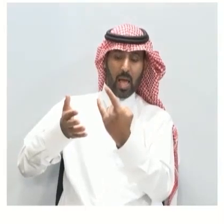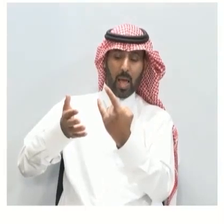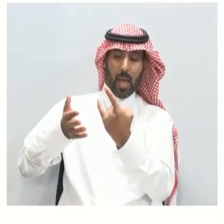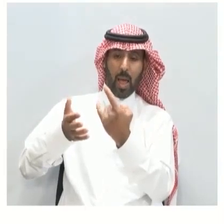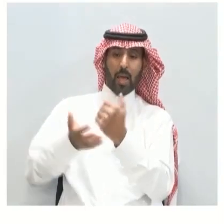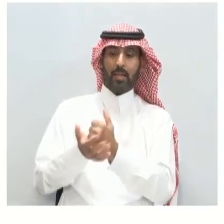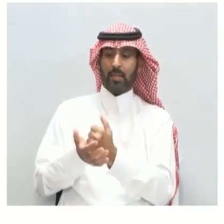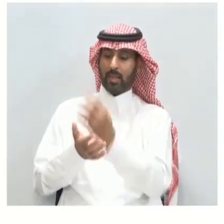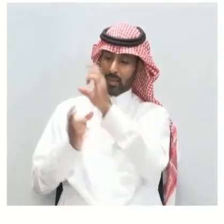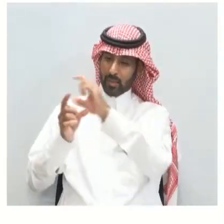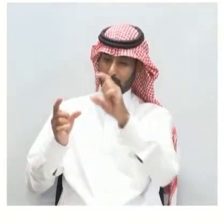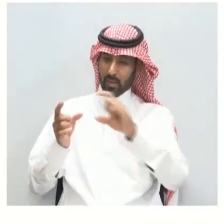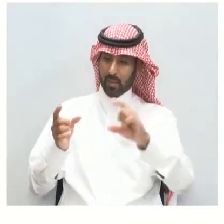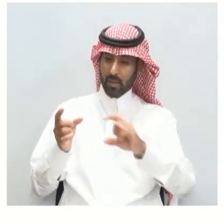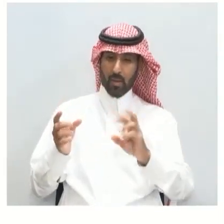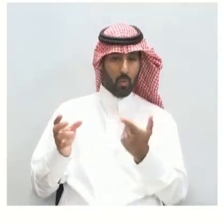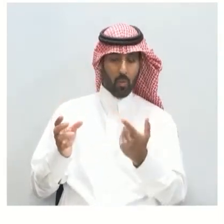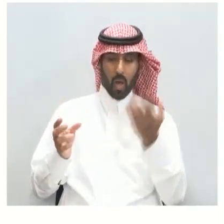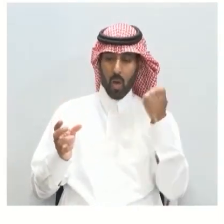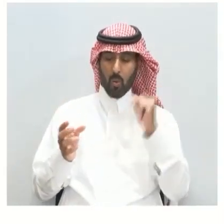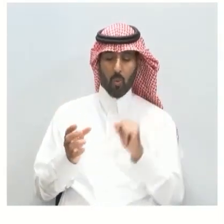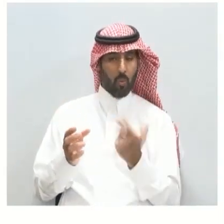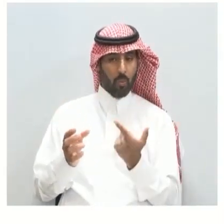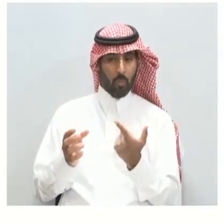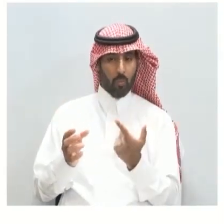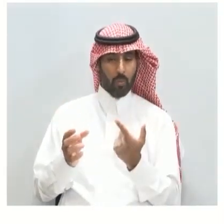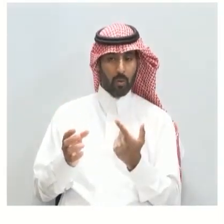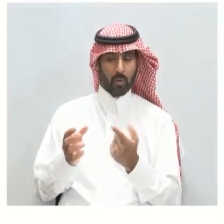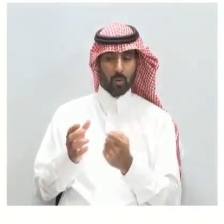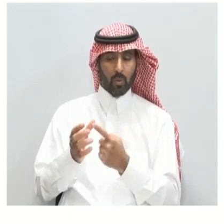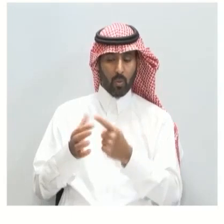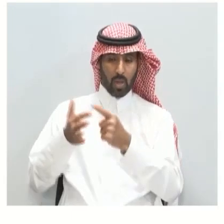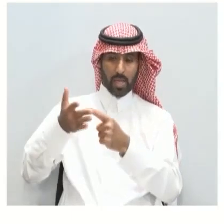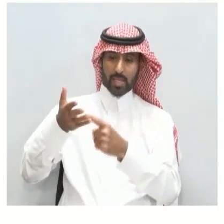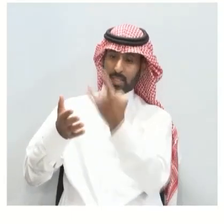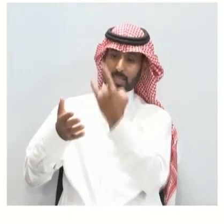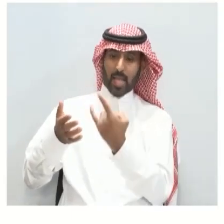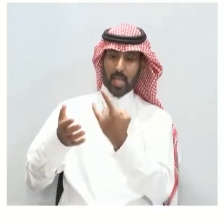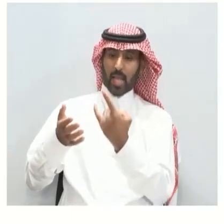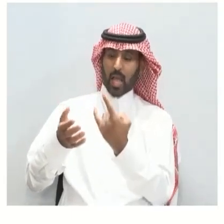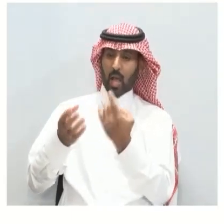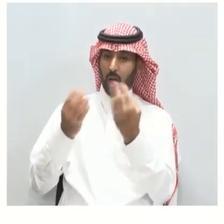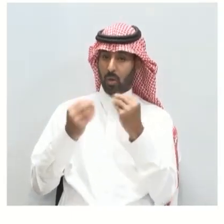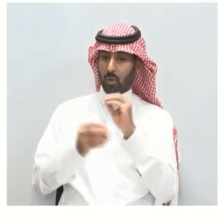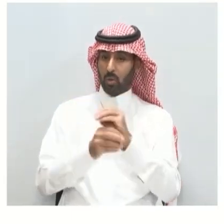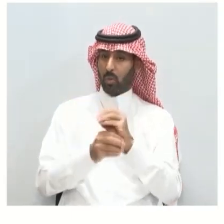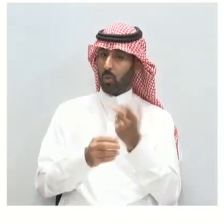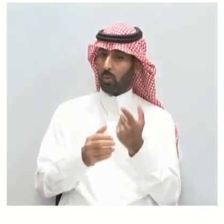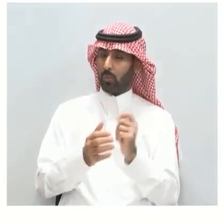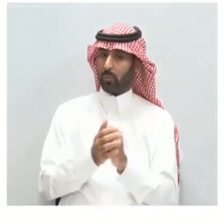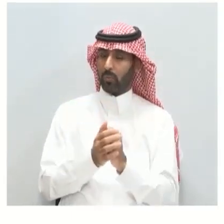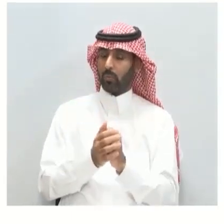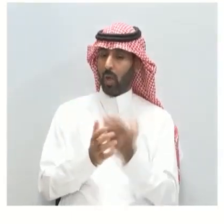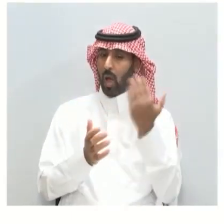من ختام الابيات وذكرنا كذلك تلك مساله ما رايكم ما هي المباد العشره التي نتعلمها احسنتم